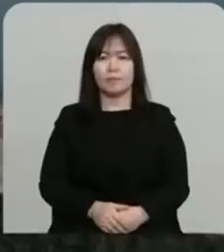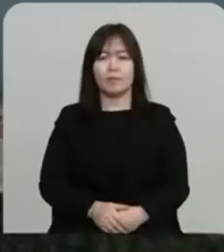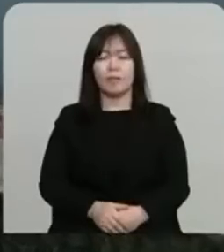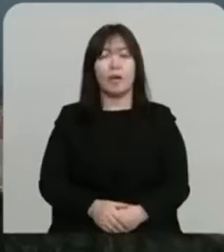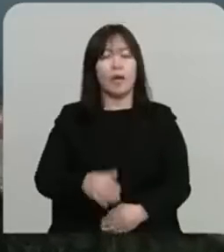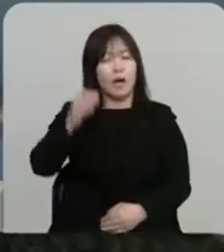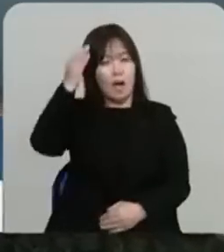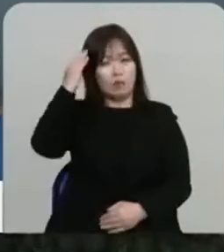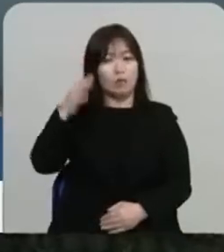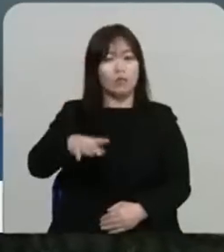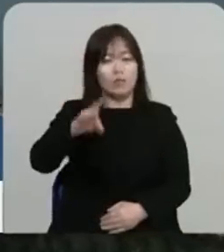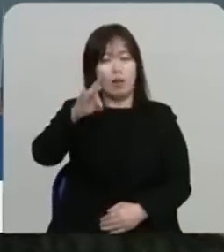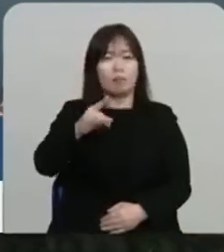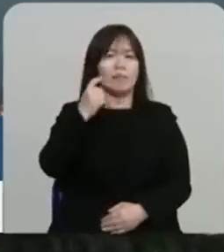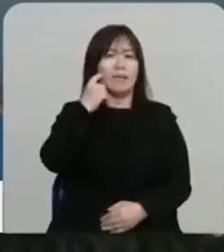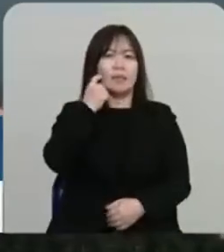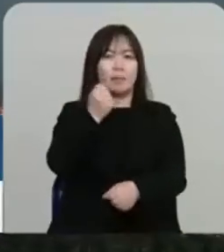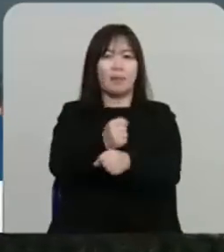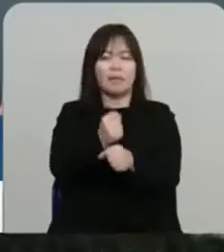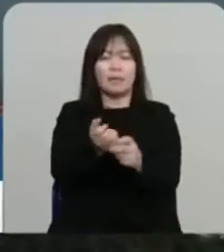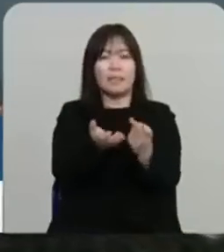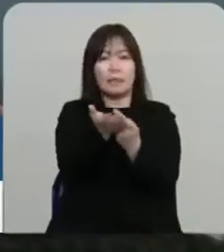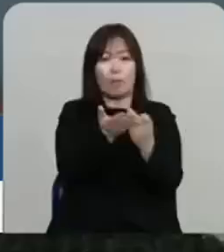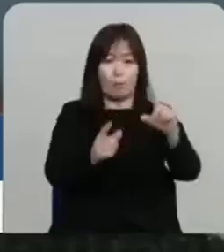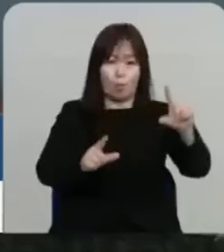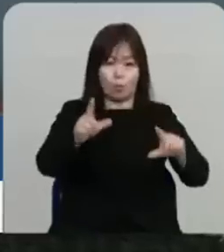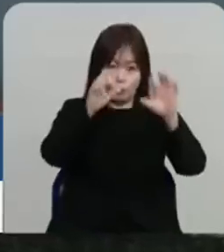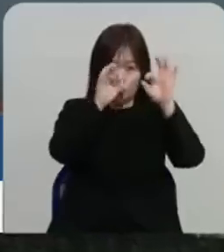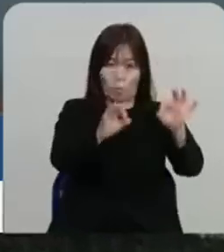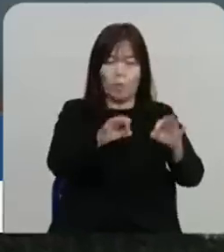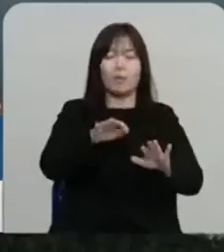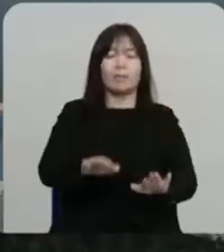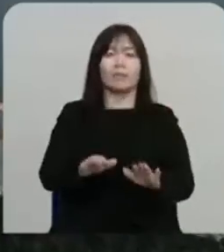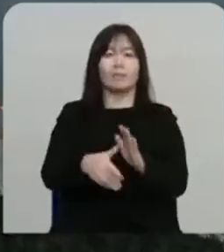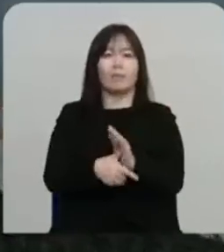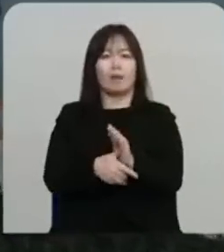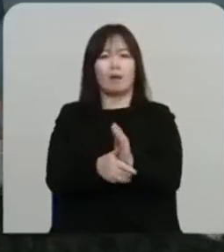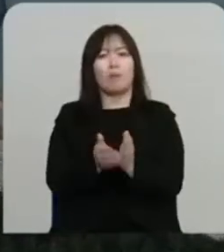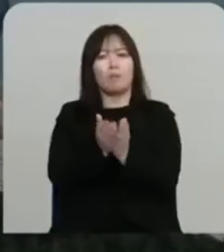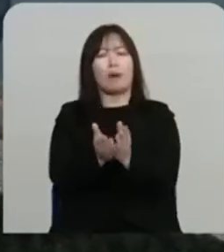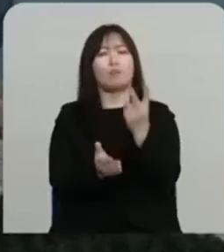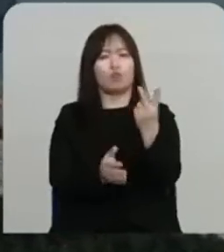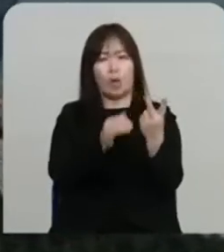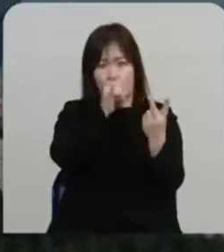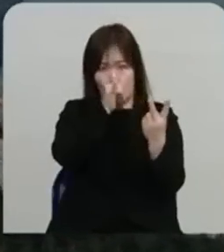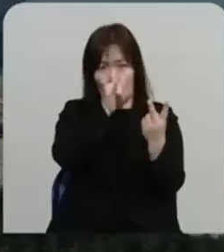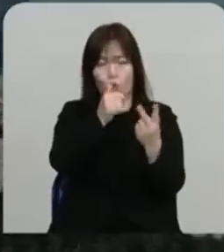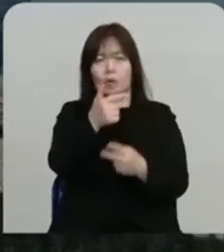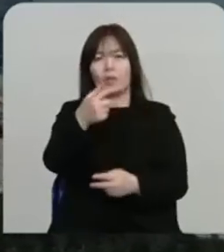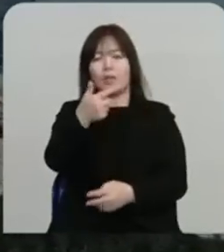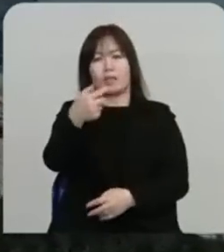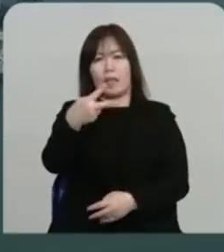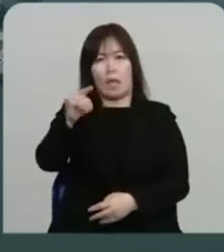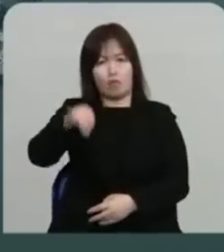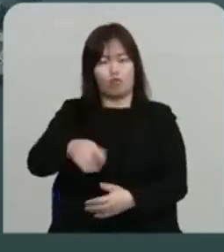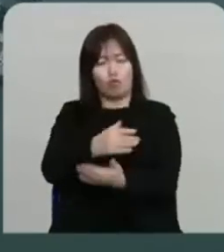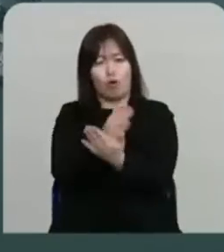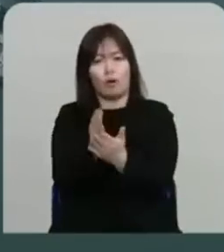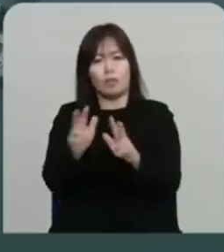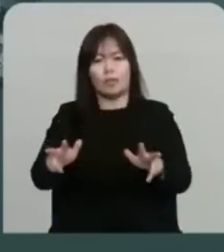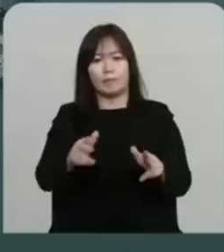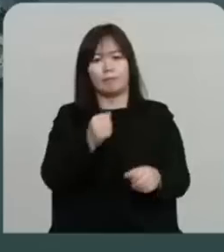국내 첫 인공섬으로 짓는 새만금 신항만 공사 현장. 현재 자파보드 두 개 선석과 배후 물류지 공사가 진행